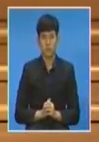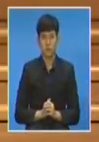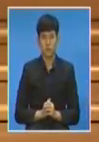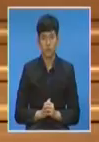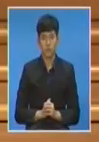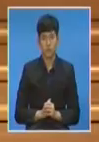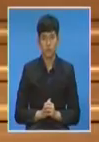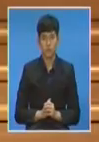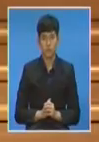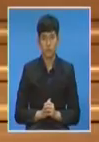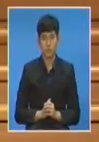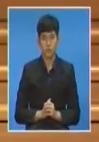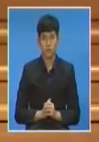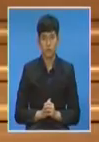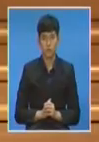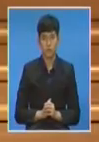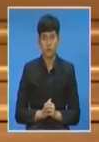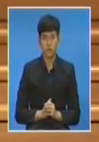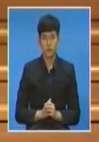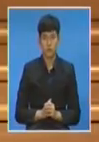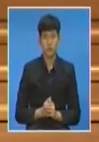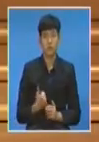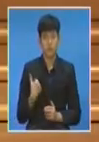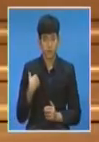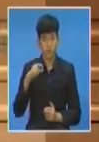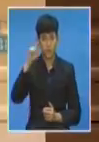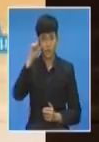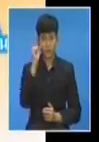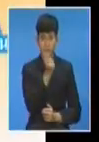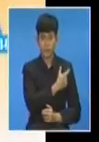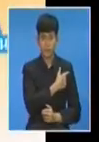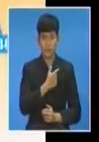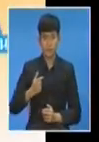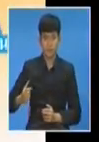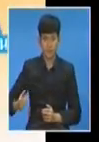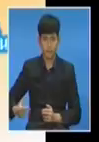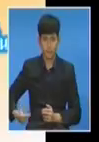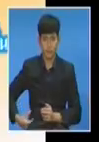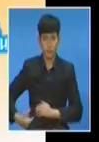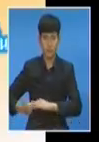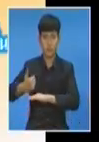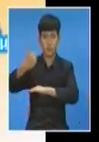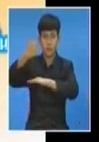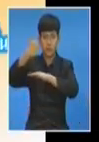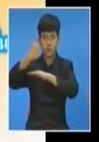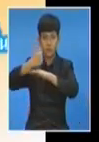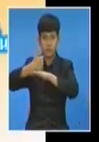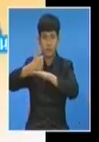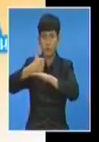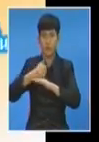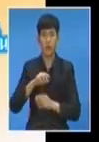ามีพระบรมราโชวาทของล้นเกล้ารัชกาลที่